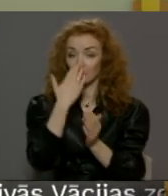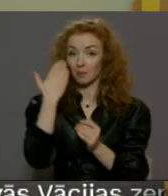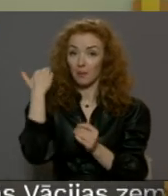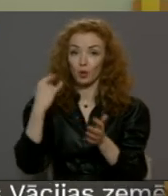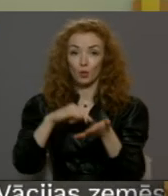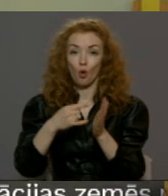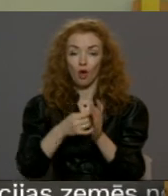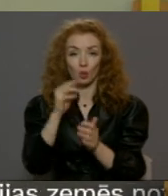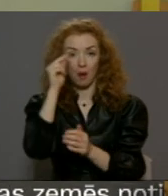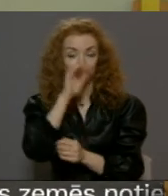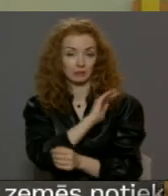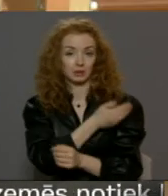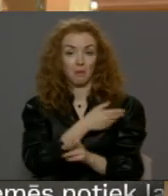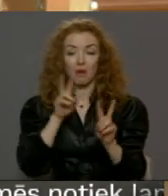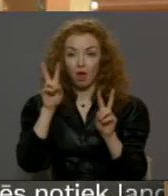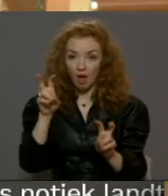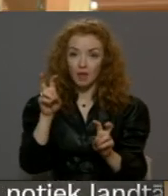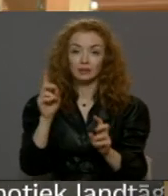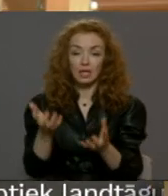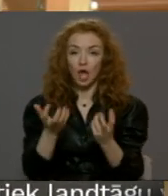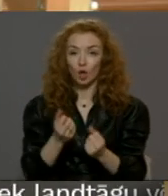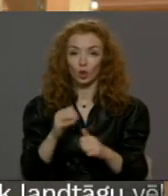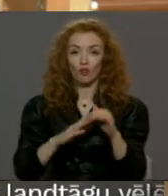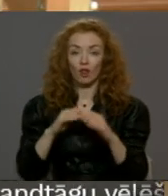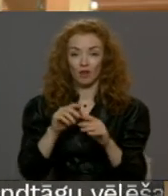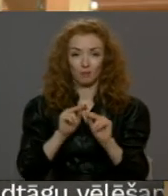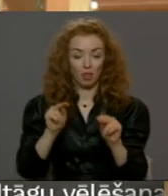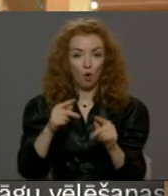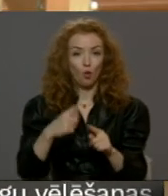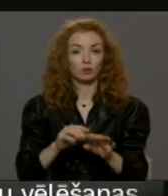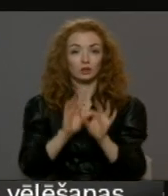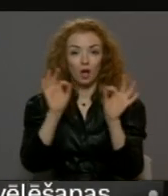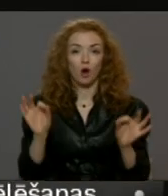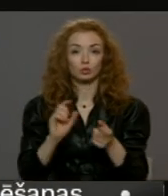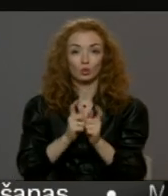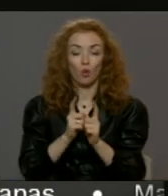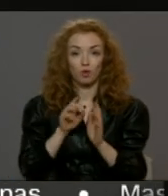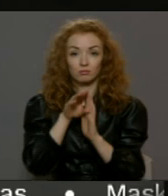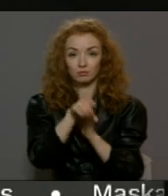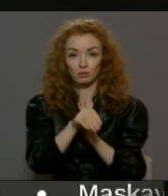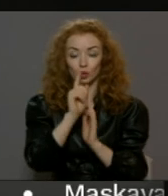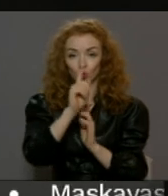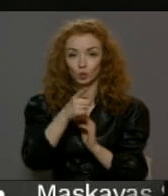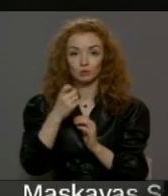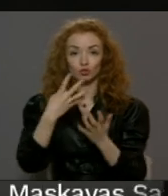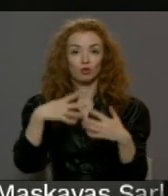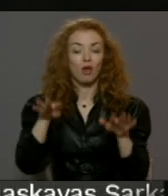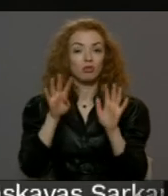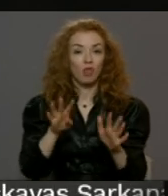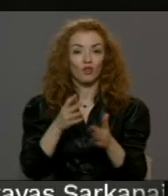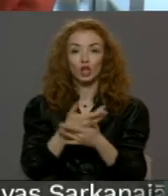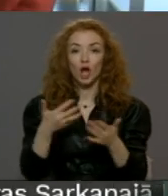projektā Mācītspēks vienlaikus iegūt pedagoga kvalifikāciju un uzsākt darbu skolā pieteicās 1149 dažādu